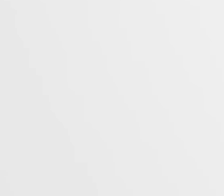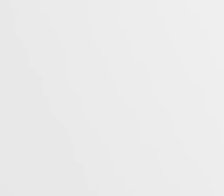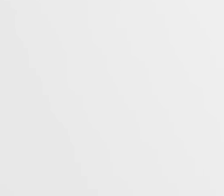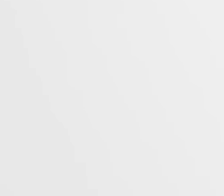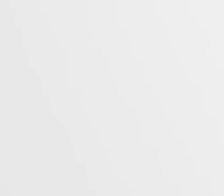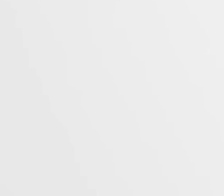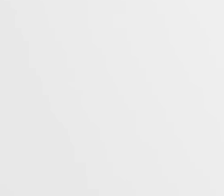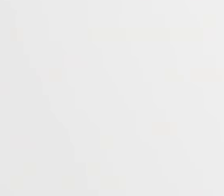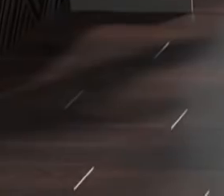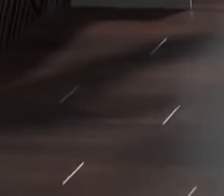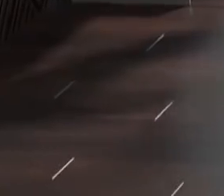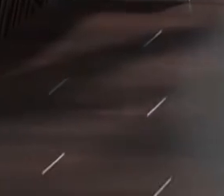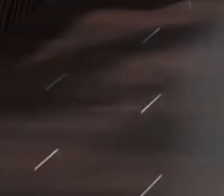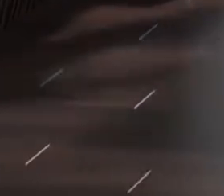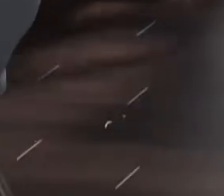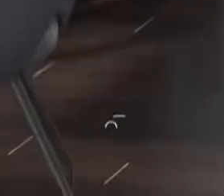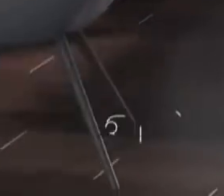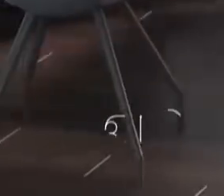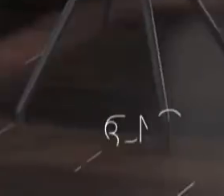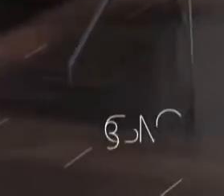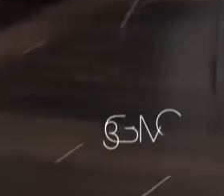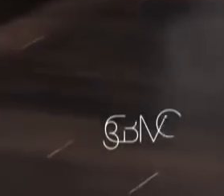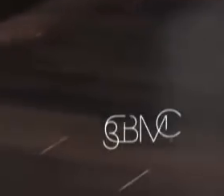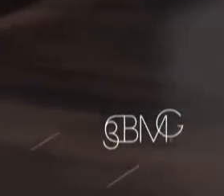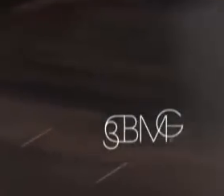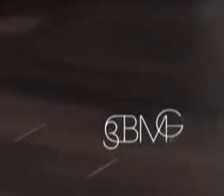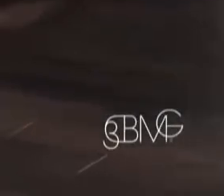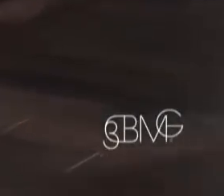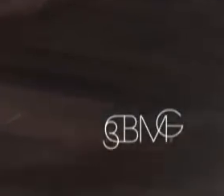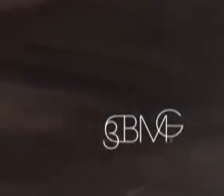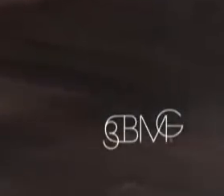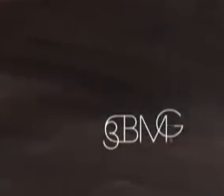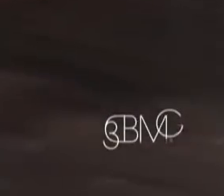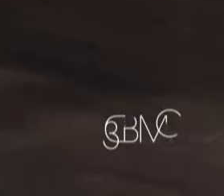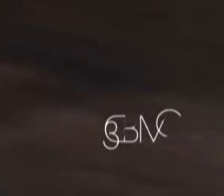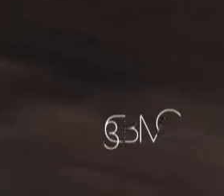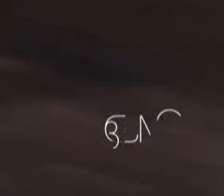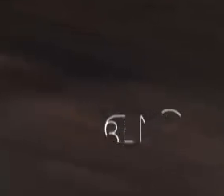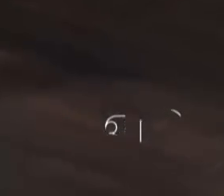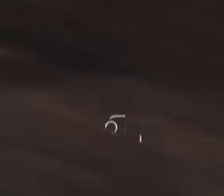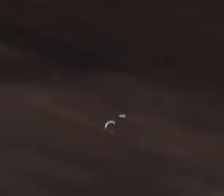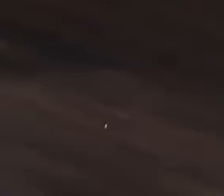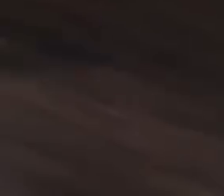התחזית בחסות דיווני סנטר, המרכז לעיצוב כל הבית.